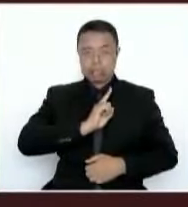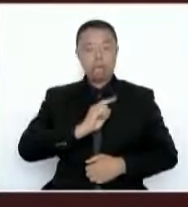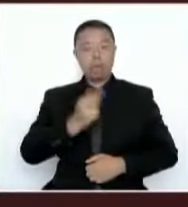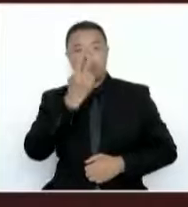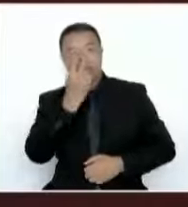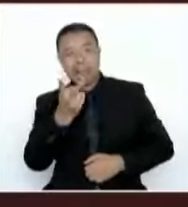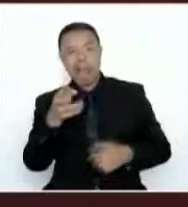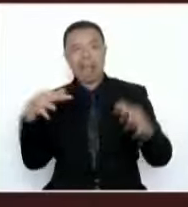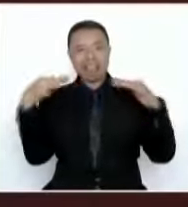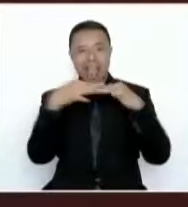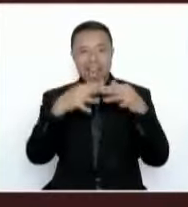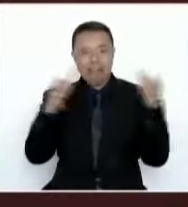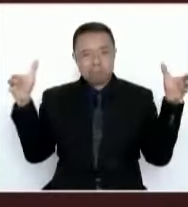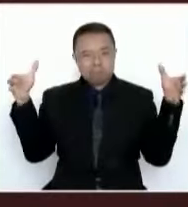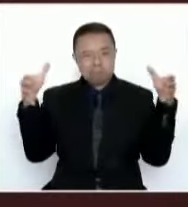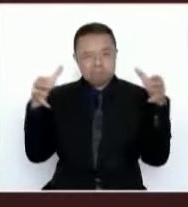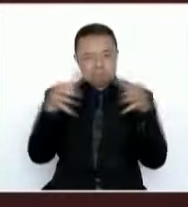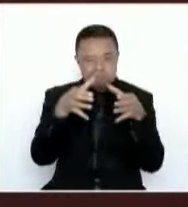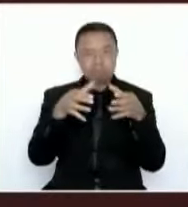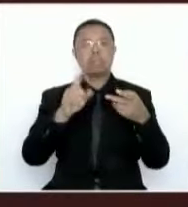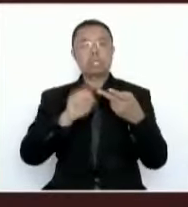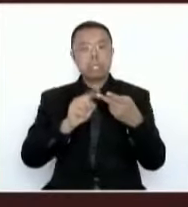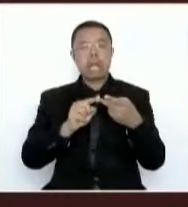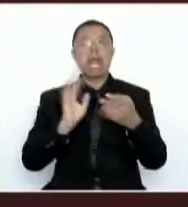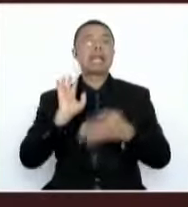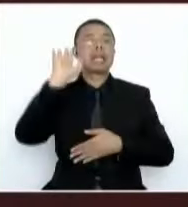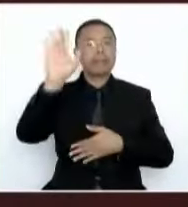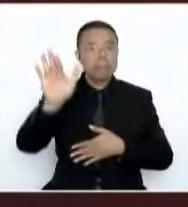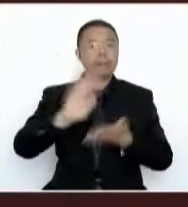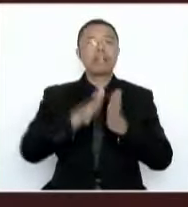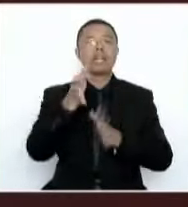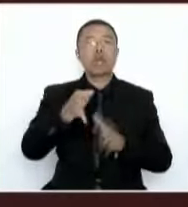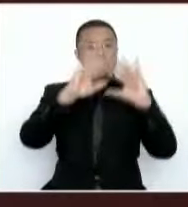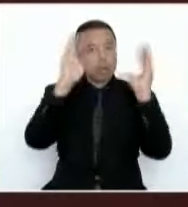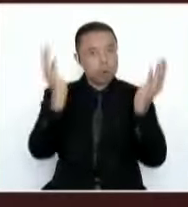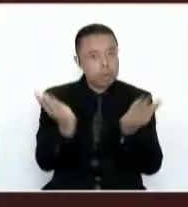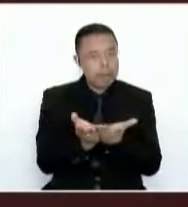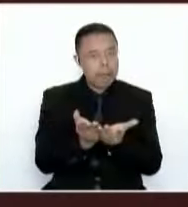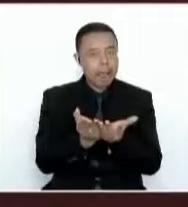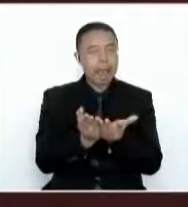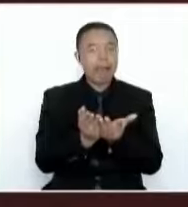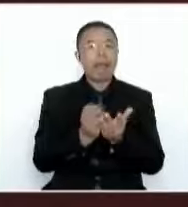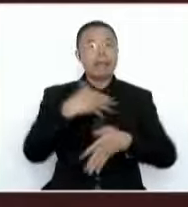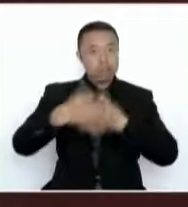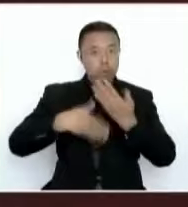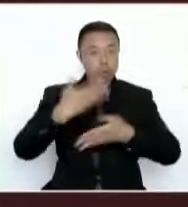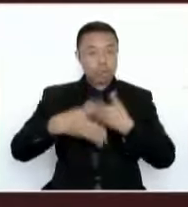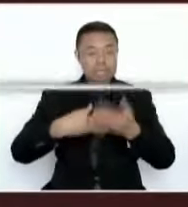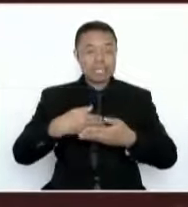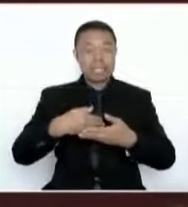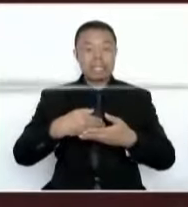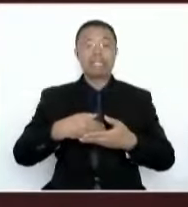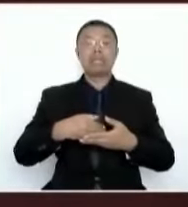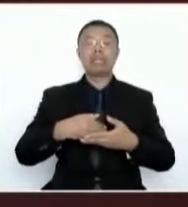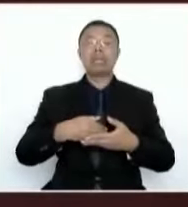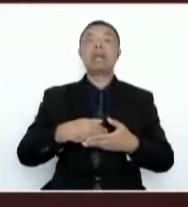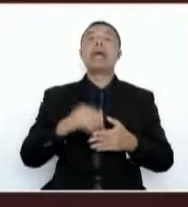lahan dan juga tidak mungkin lagi dengan ke depan akan menjadi kota Global maka industri yang nanti akan